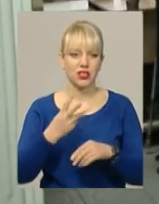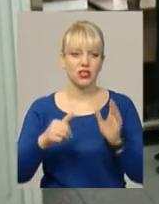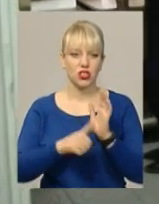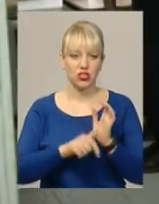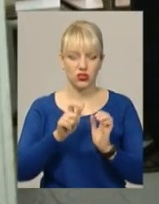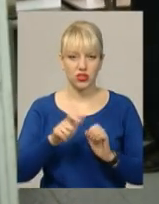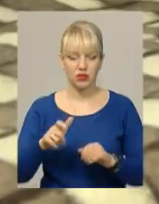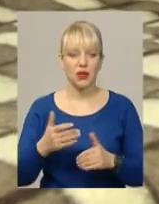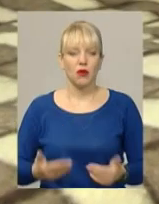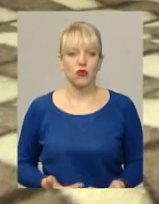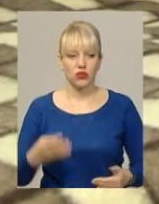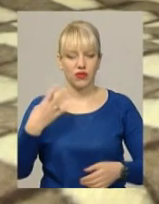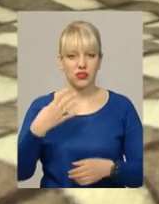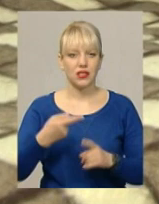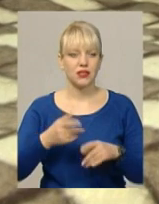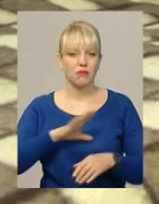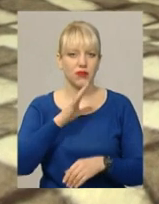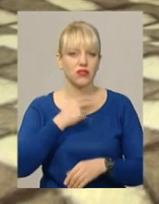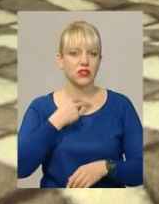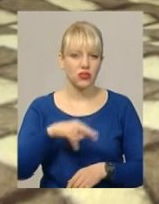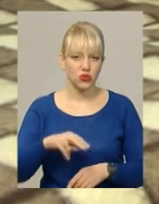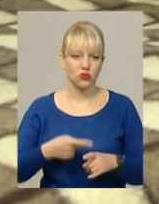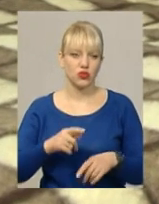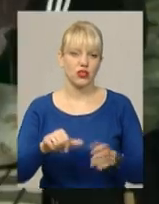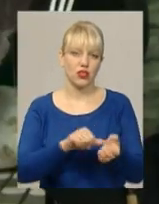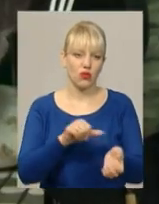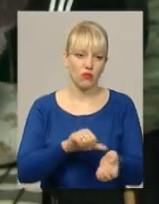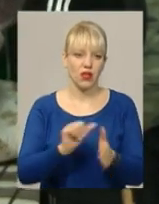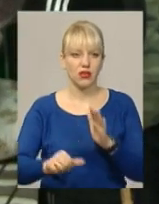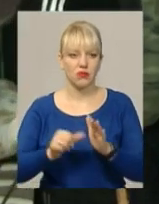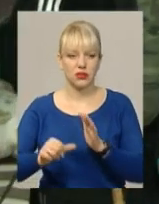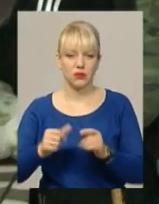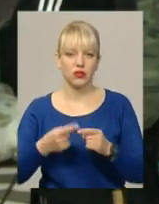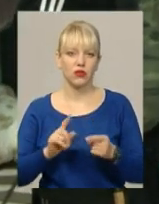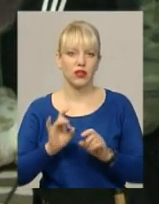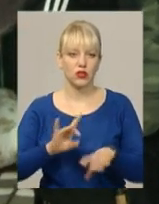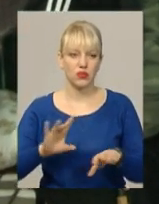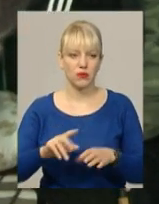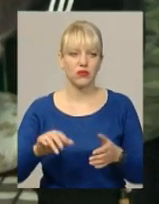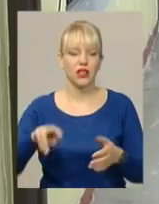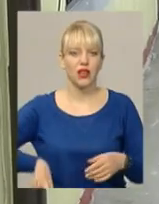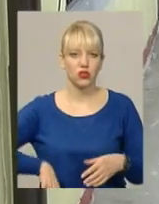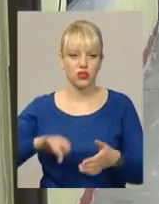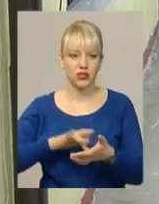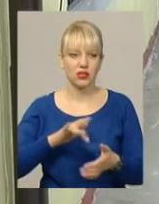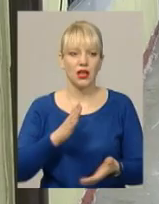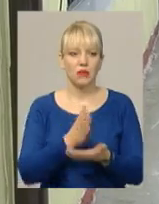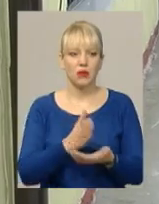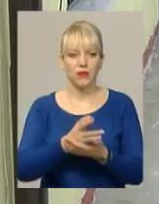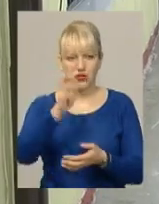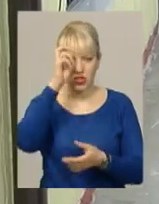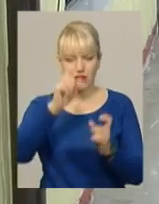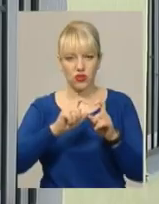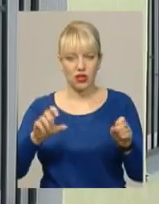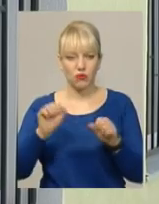мешкають 40. Це переважно колишні засуджені наркомани безпритульні. Як розповів працівник центру Олег Корчинський, перебувати у державному закладі